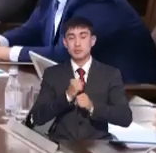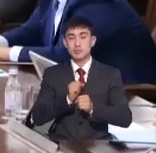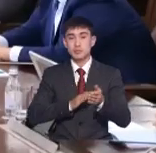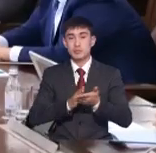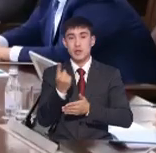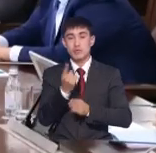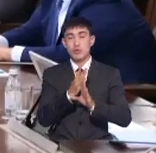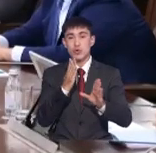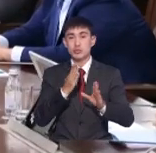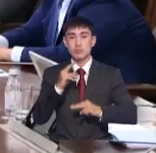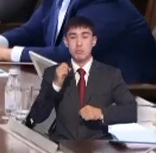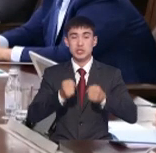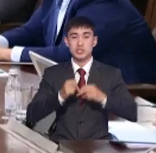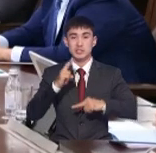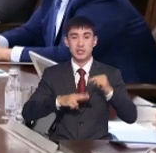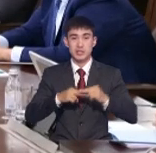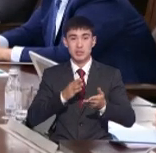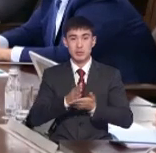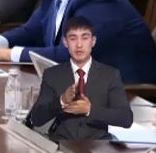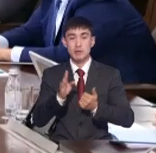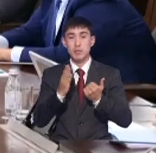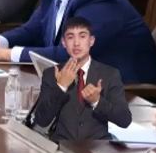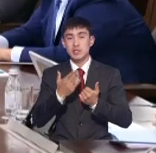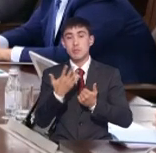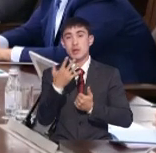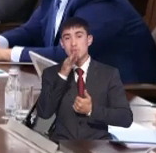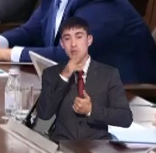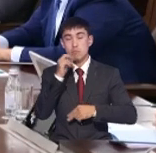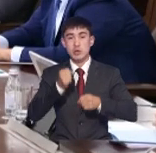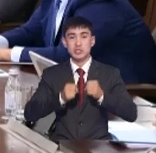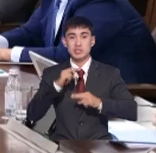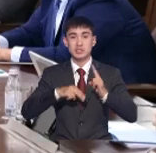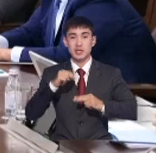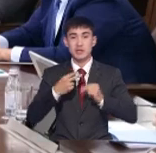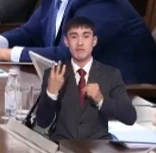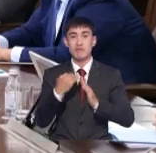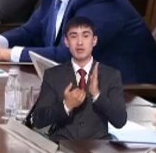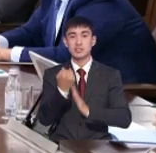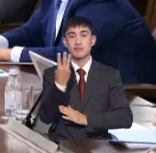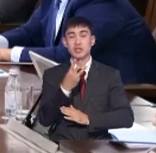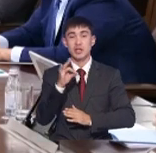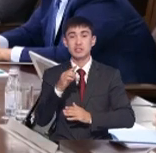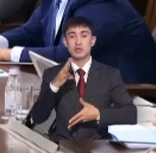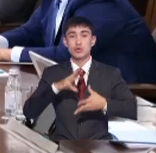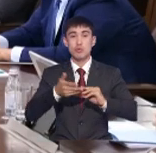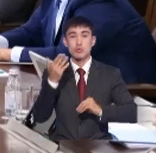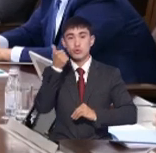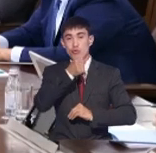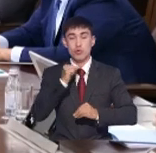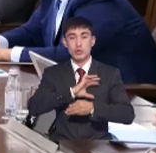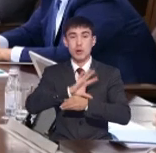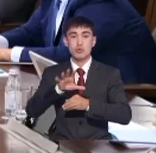первую очередь машиностроительную отрасль за последние 5 лет машиностроение выросло в три раза по итогам прошлого года объём